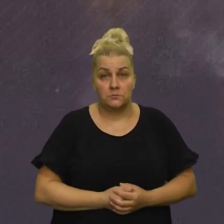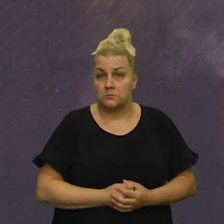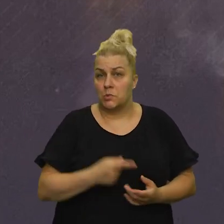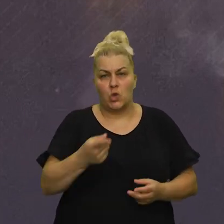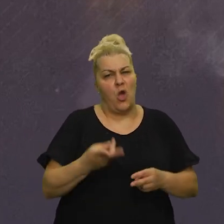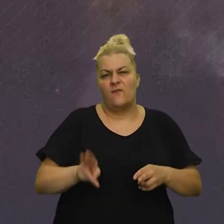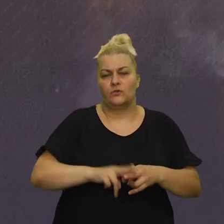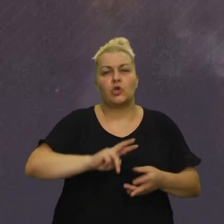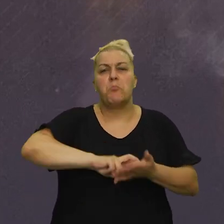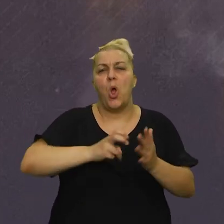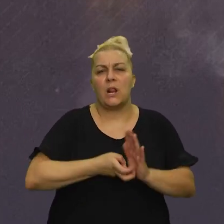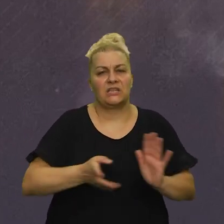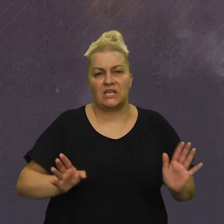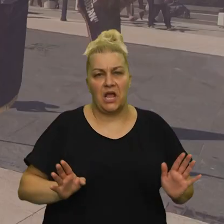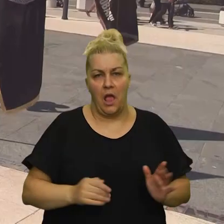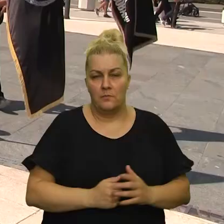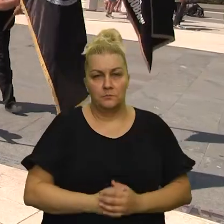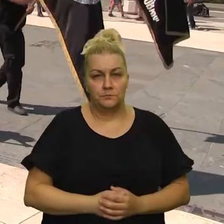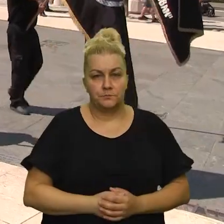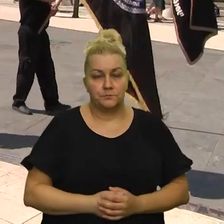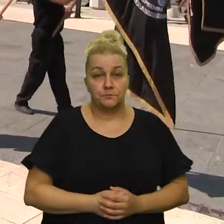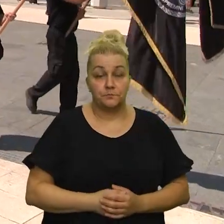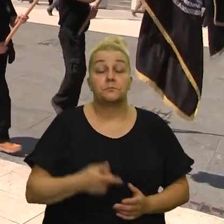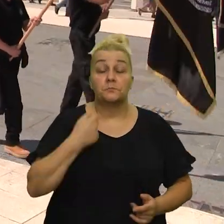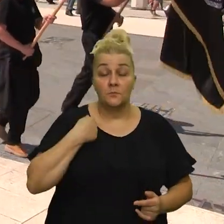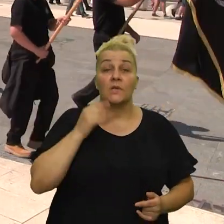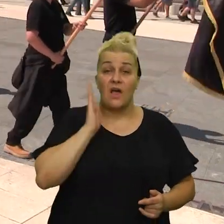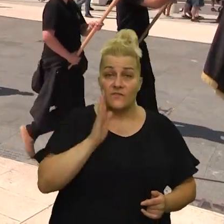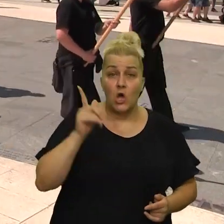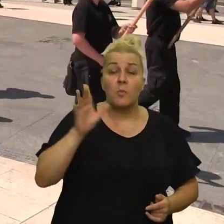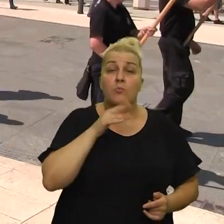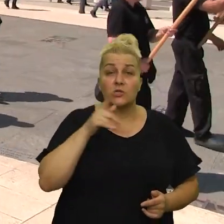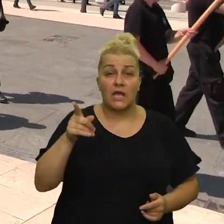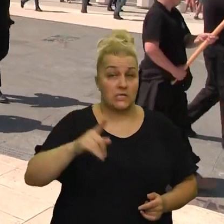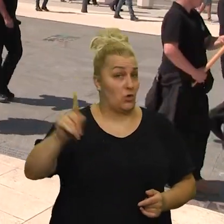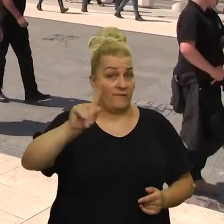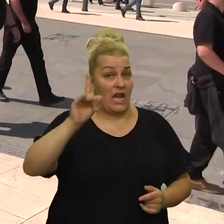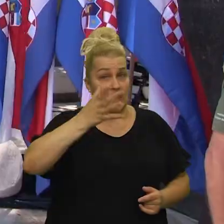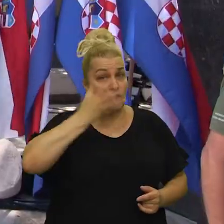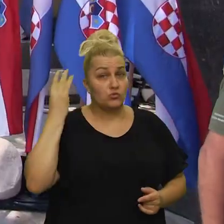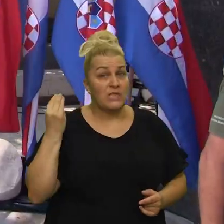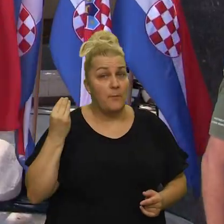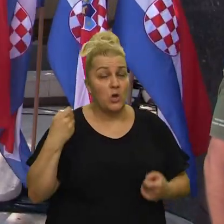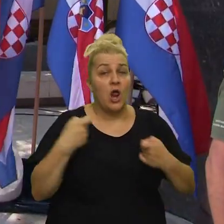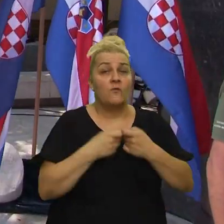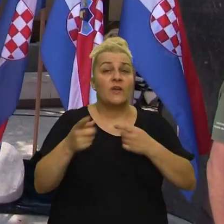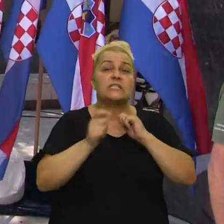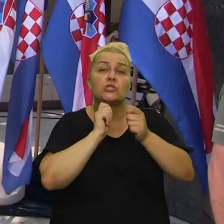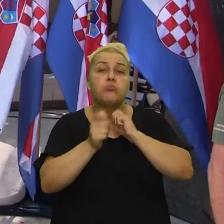više politikanstvo. Da, pa vjerujem da nisu u BiH zaboravili na